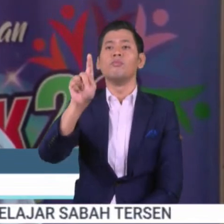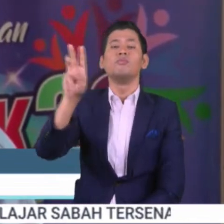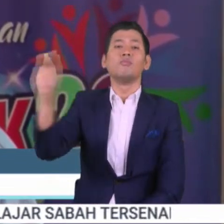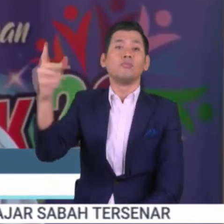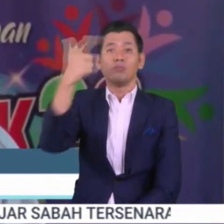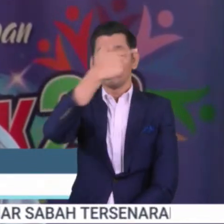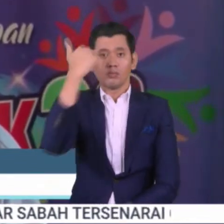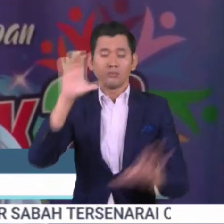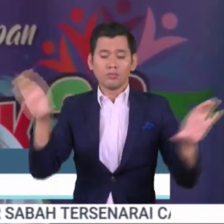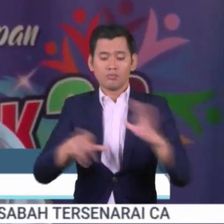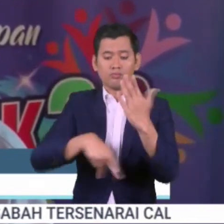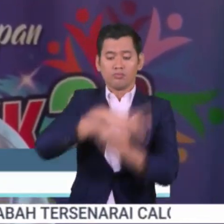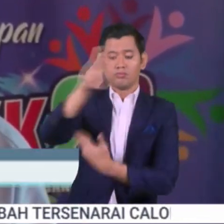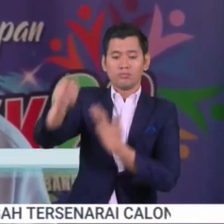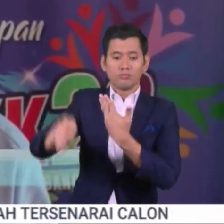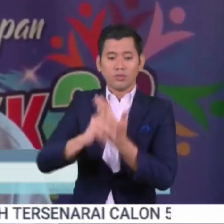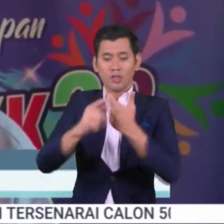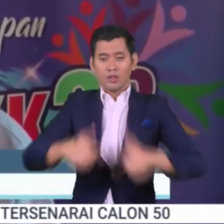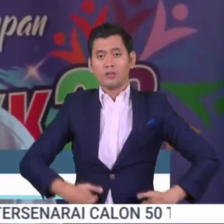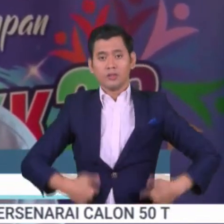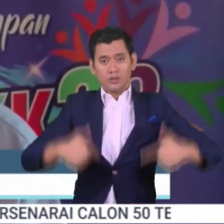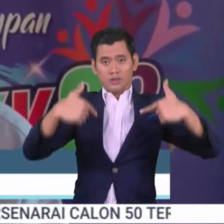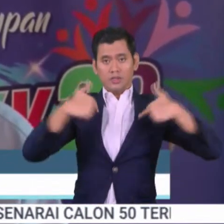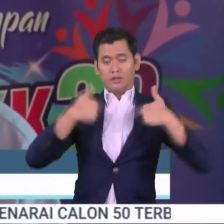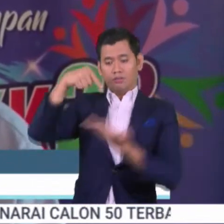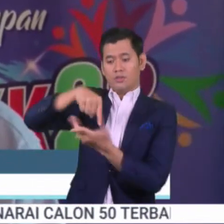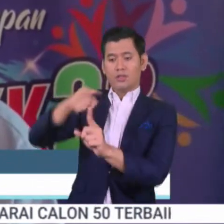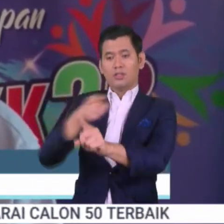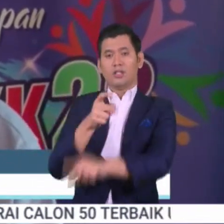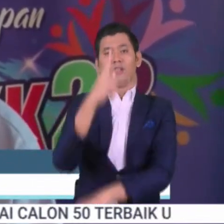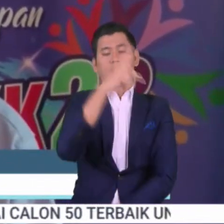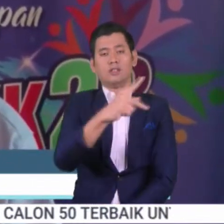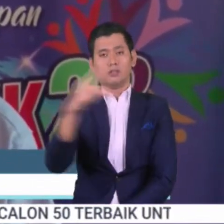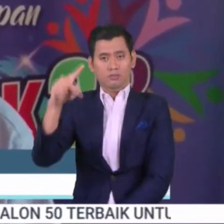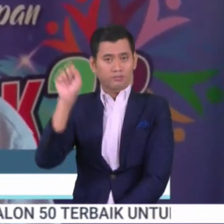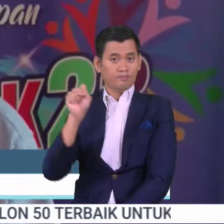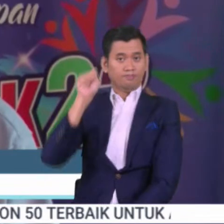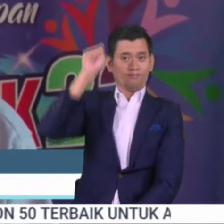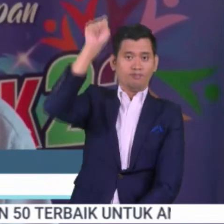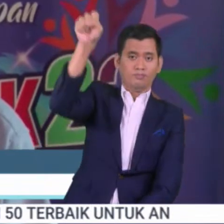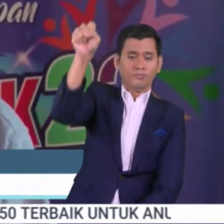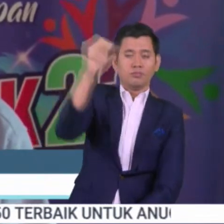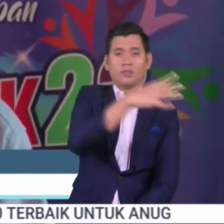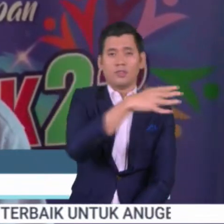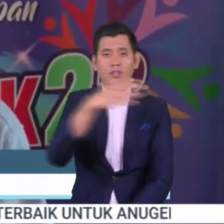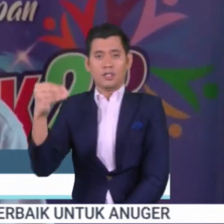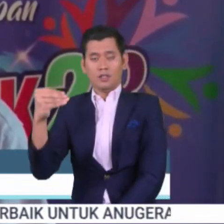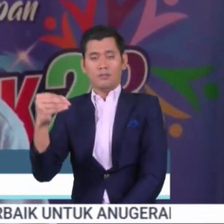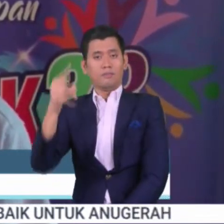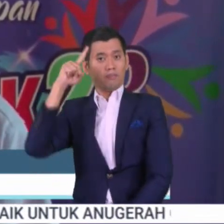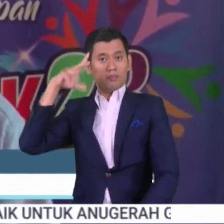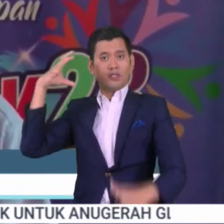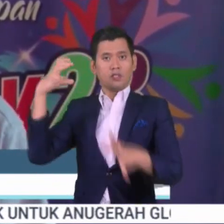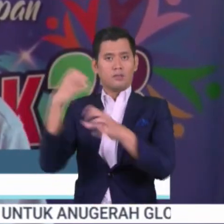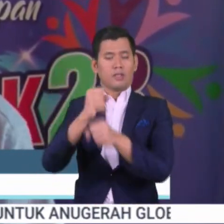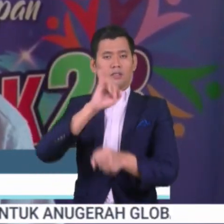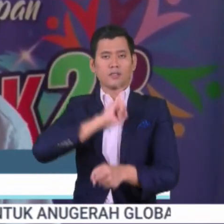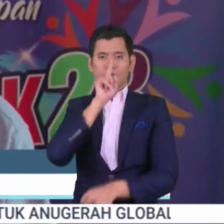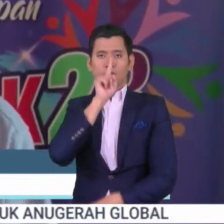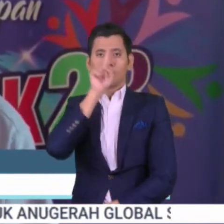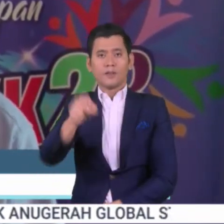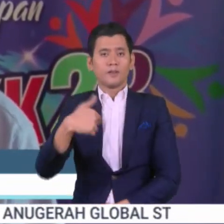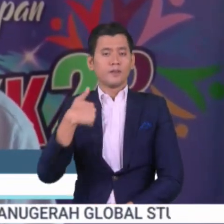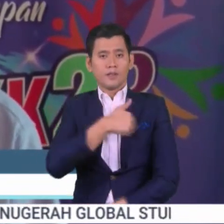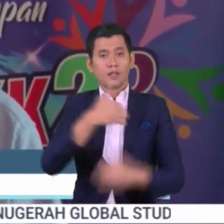buat program lintas langsung daripada Kota Kinabalu, Sabah. Pada pandangan saya, kita